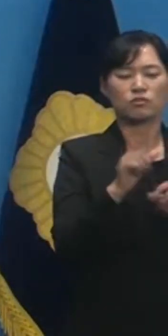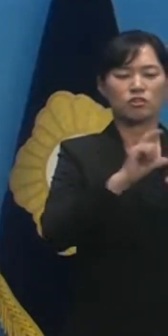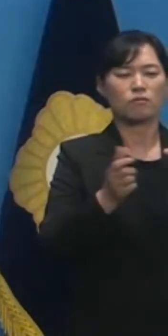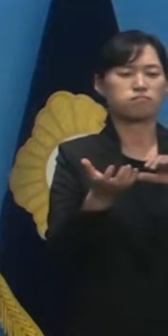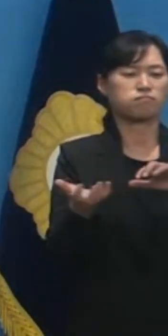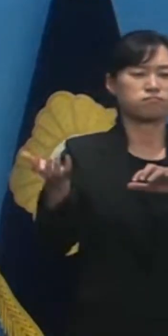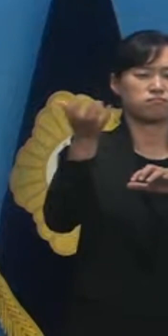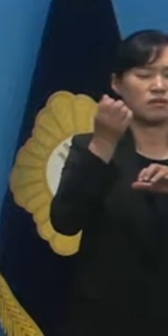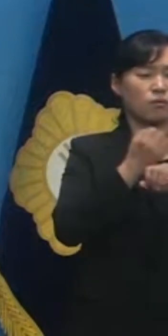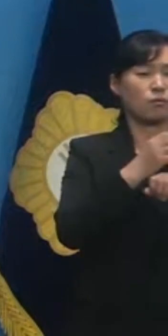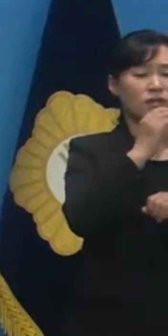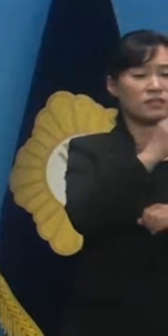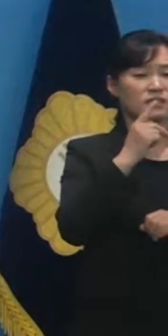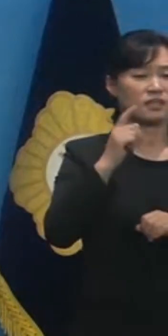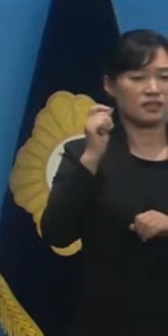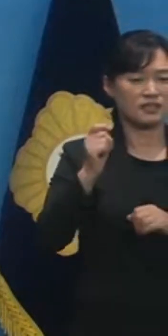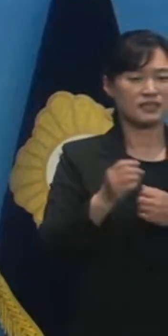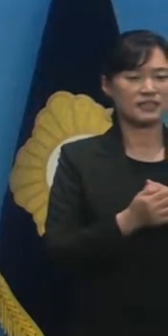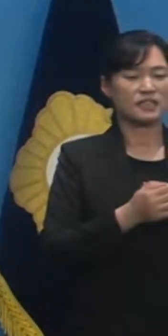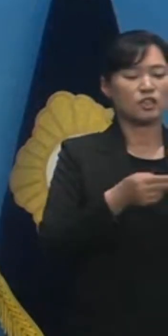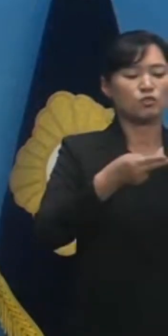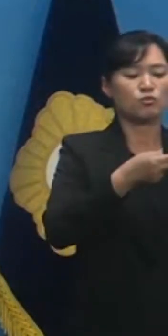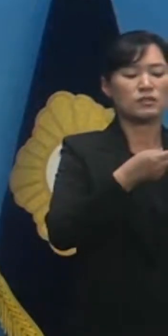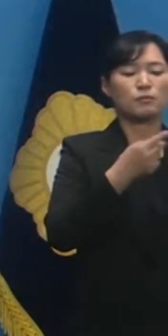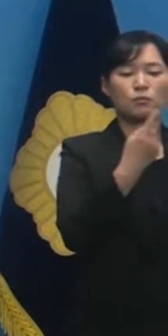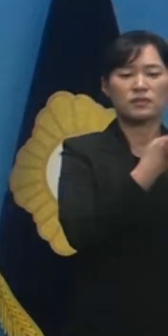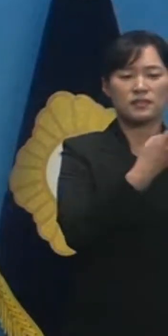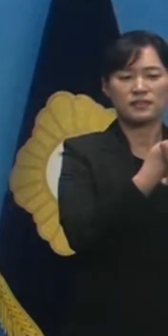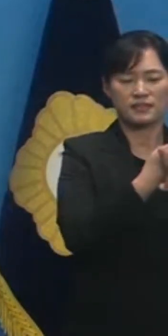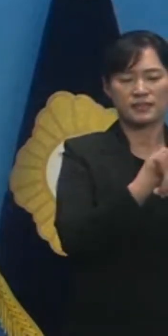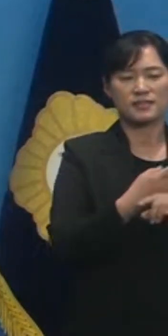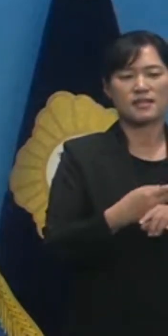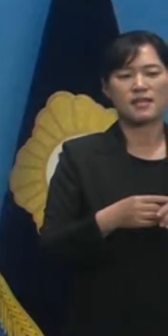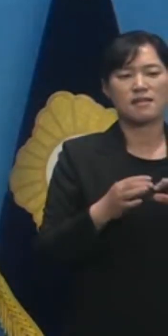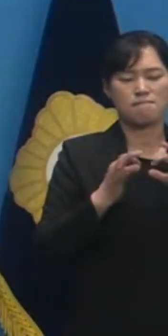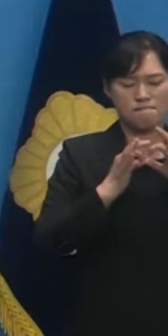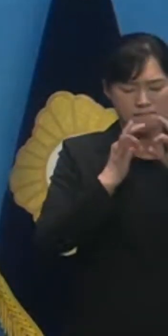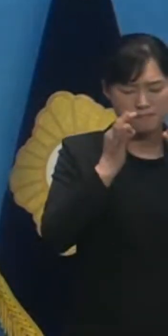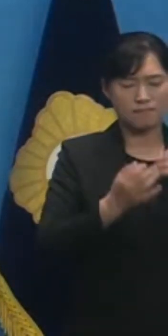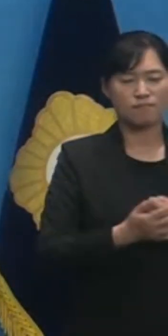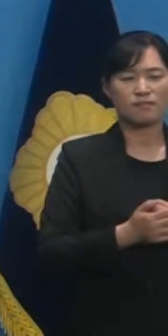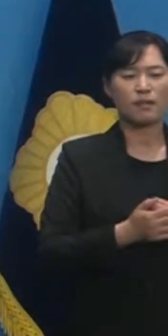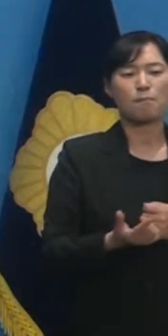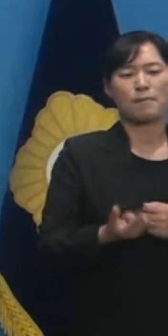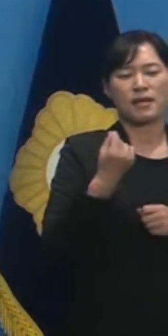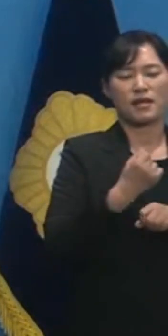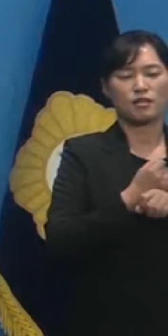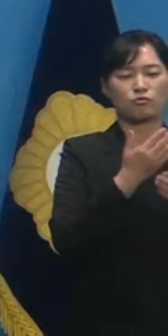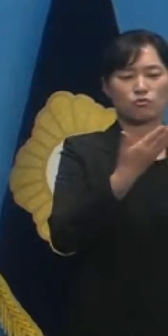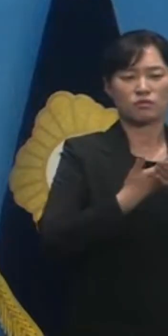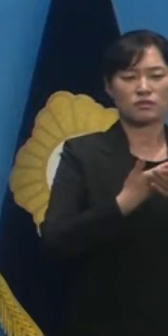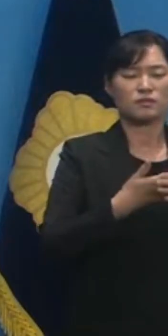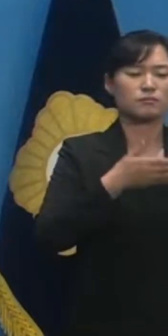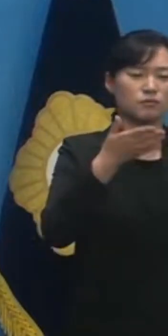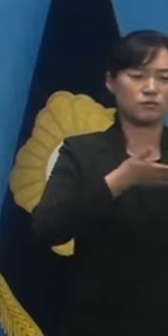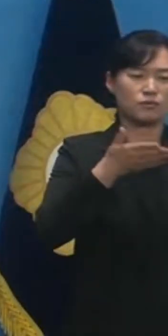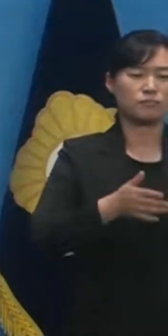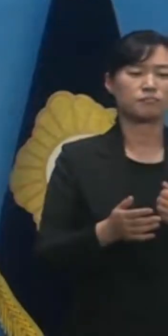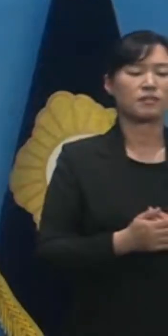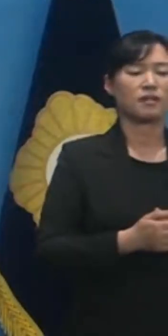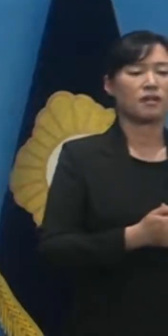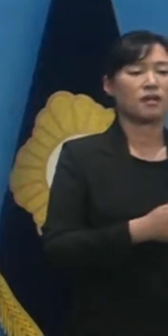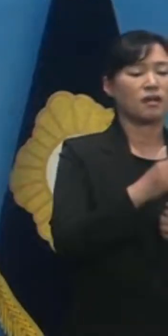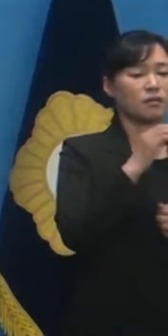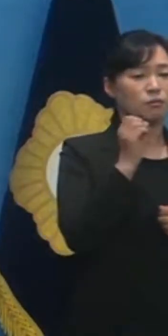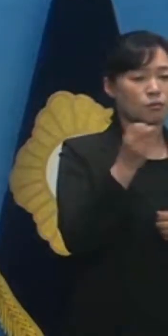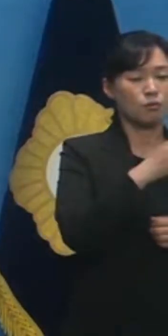격상하고 SKT는 유심 교체를 최대한 서둘러 줄 것을 요청합니다. 그리고 KT와 LG U+ 등